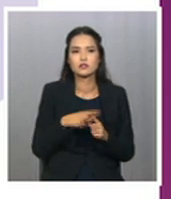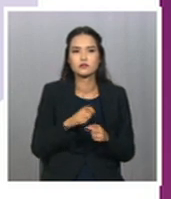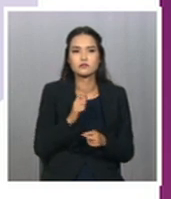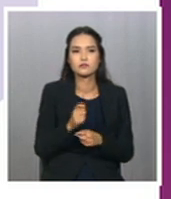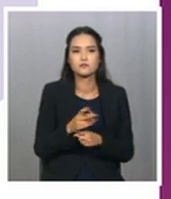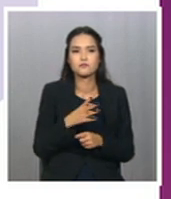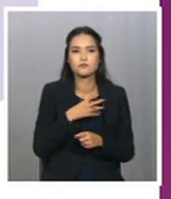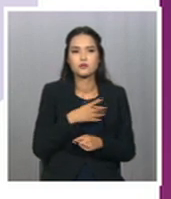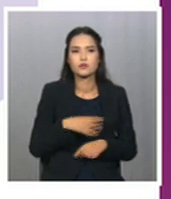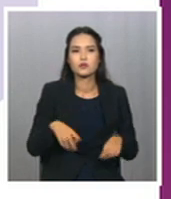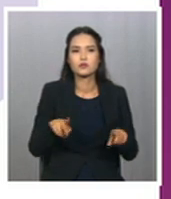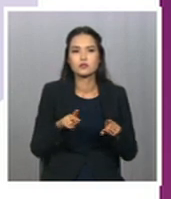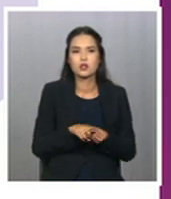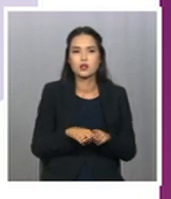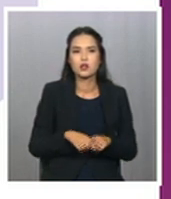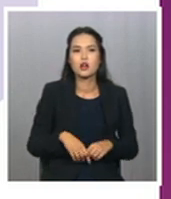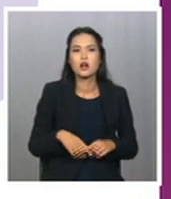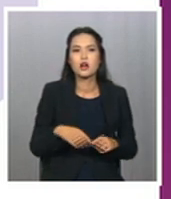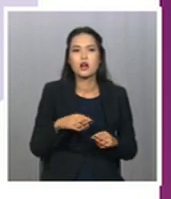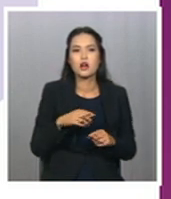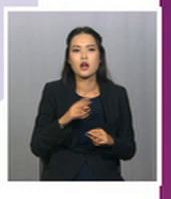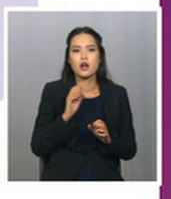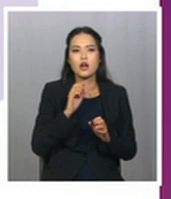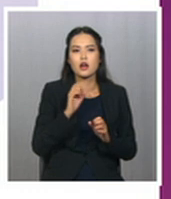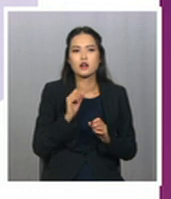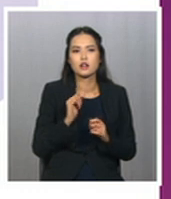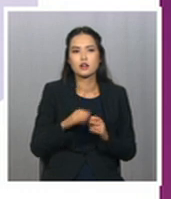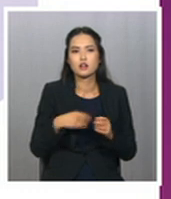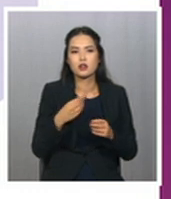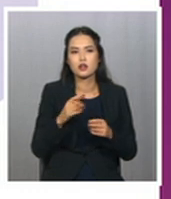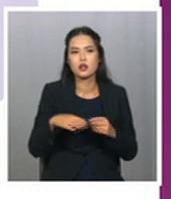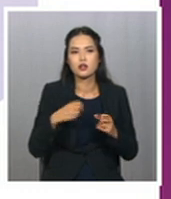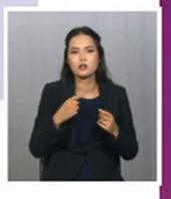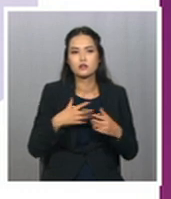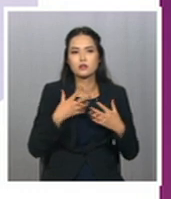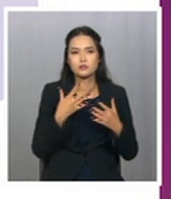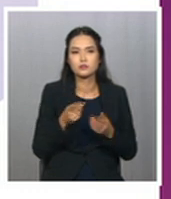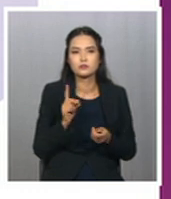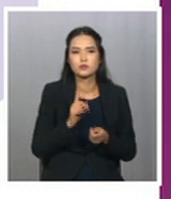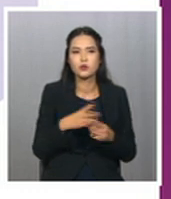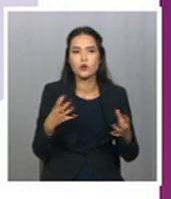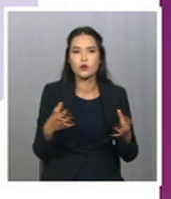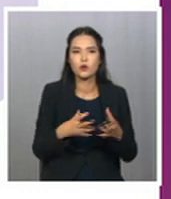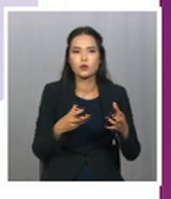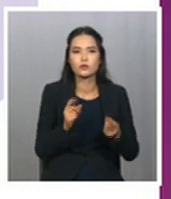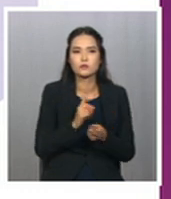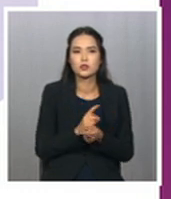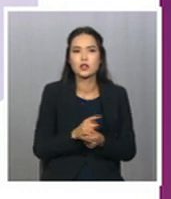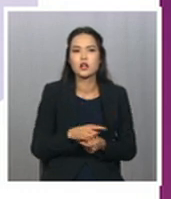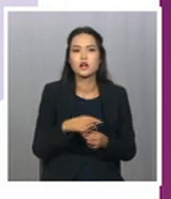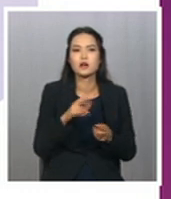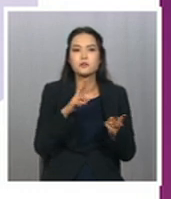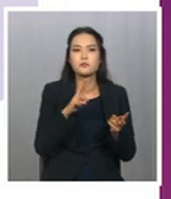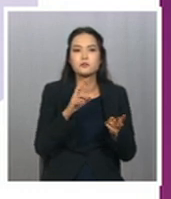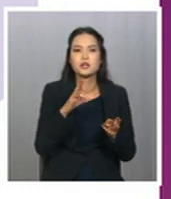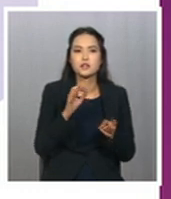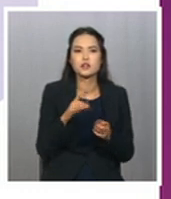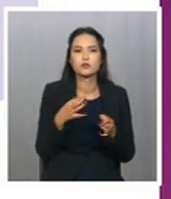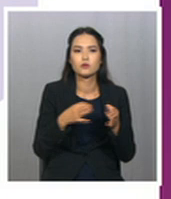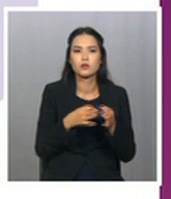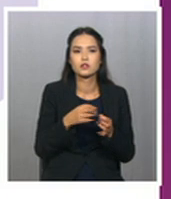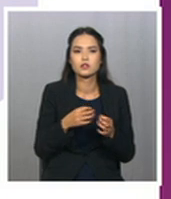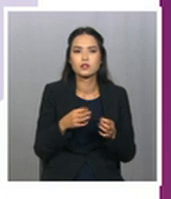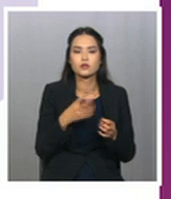көрсетілді. Сондай-ақ айыпталушының міндетті түрде қорғаушысы болуы, билер сотының жергілікті